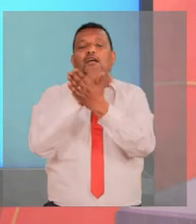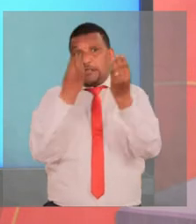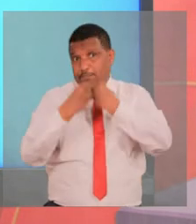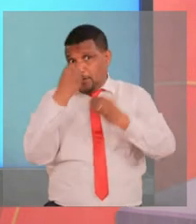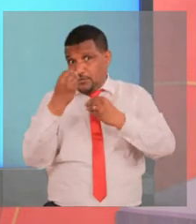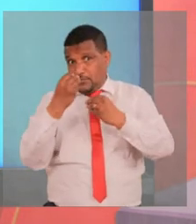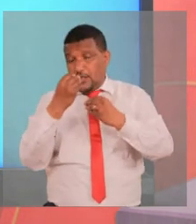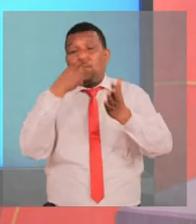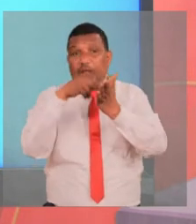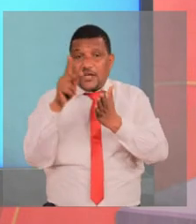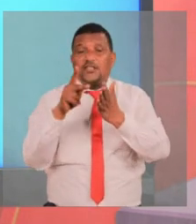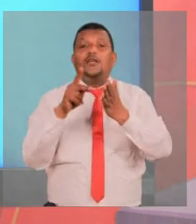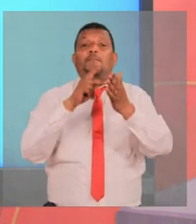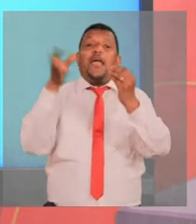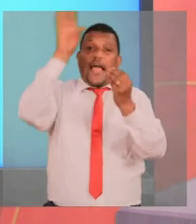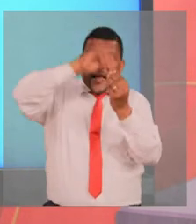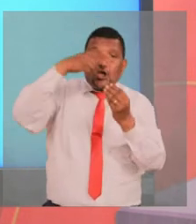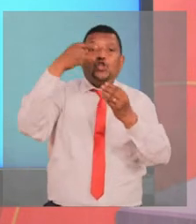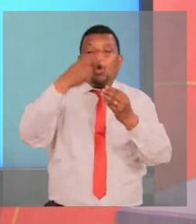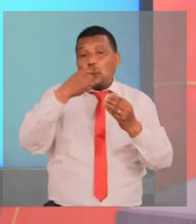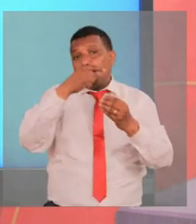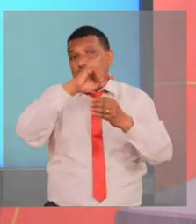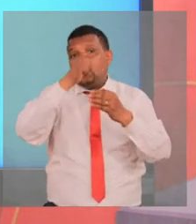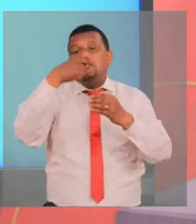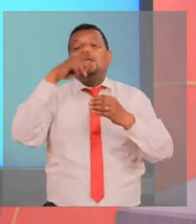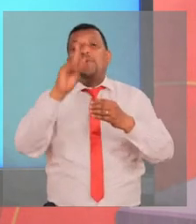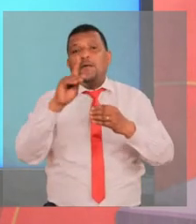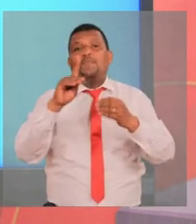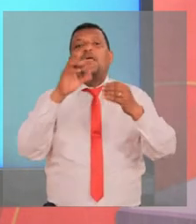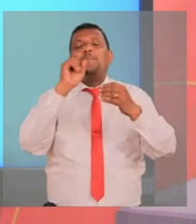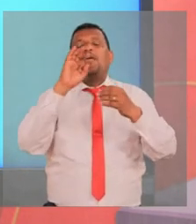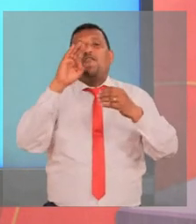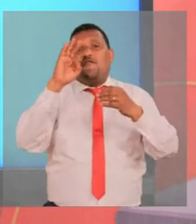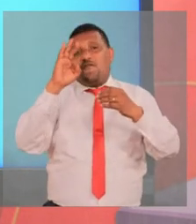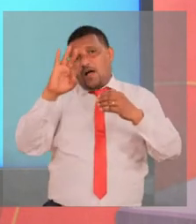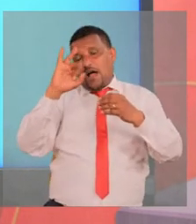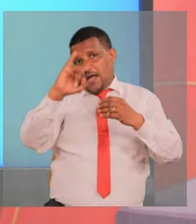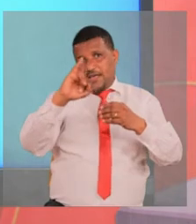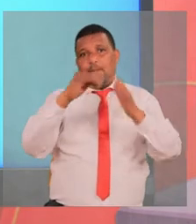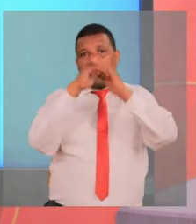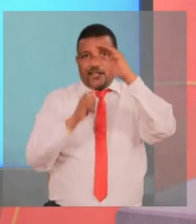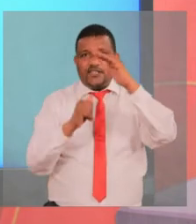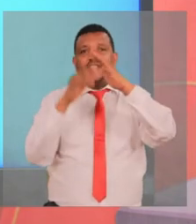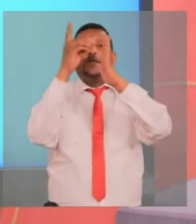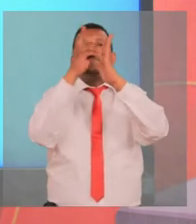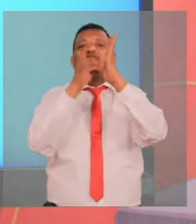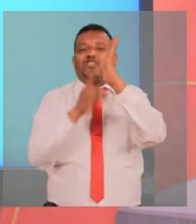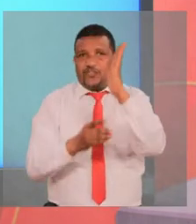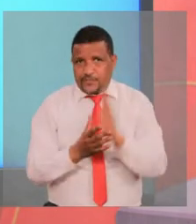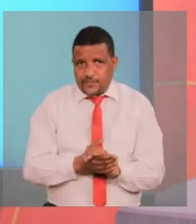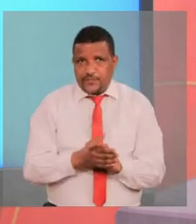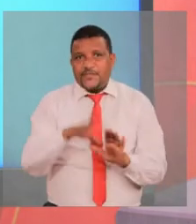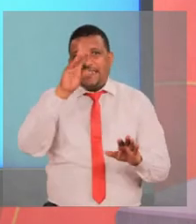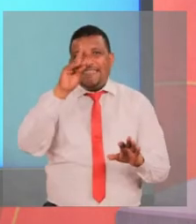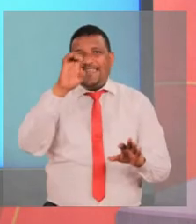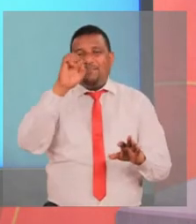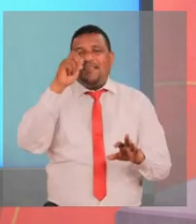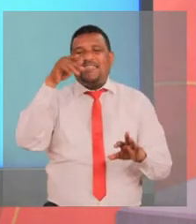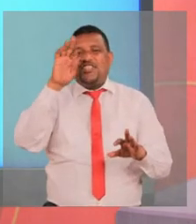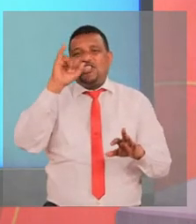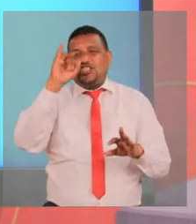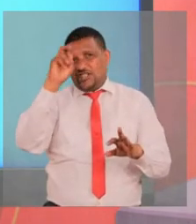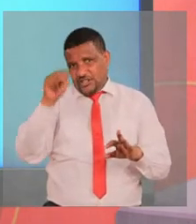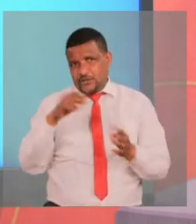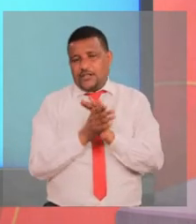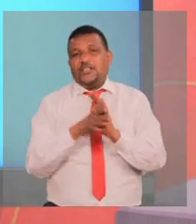जगहों में स्थित हुडा मार्केट प्राइस इन द इन 15 - डिप्रेशन बिकॉज़